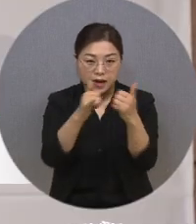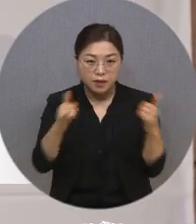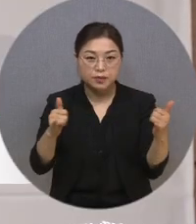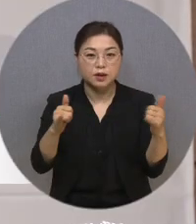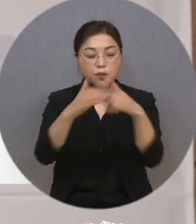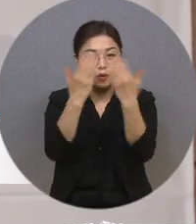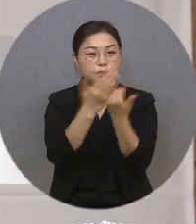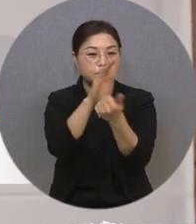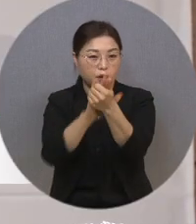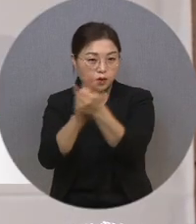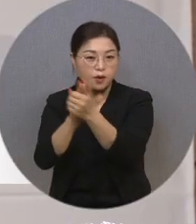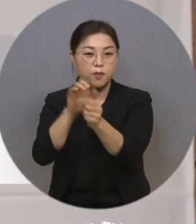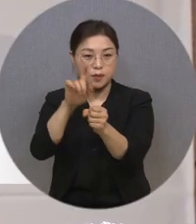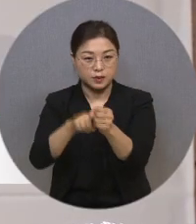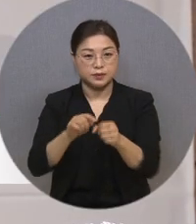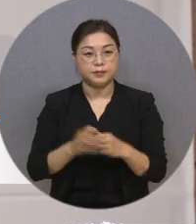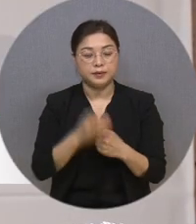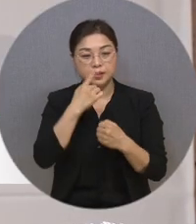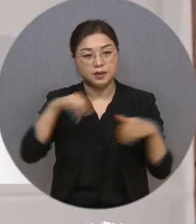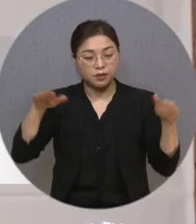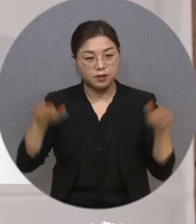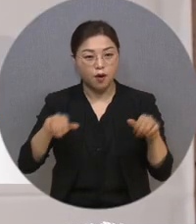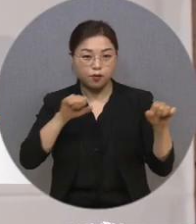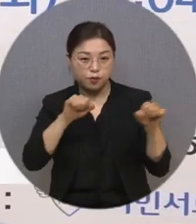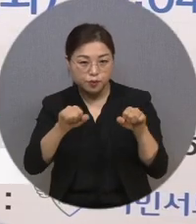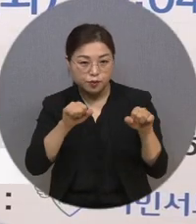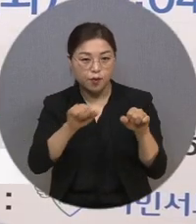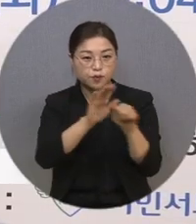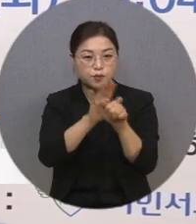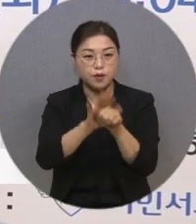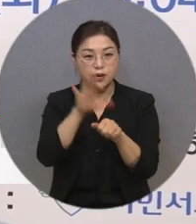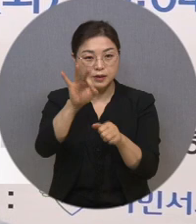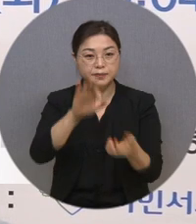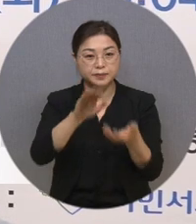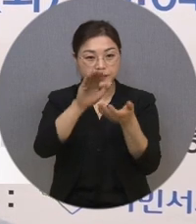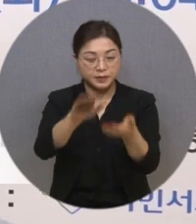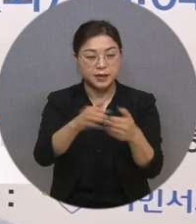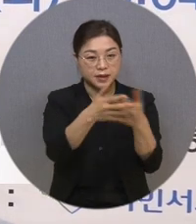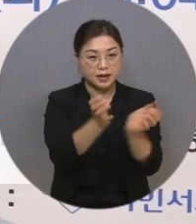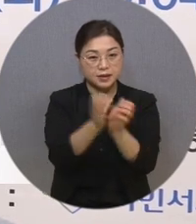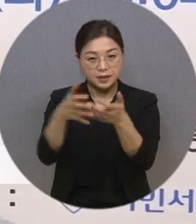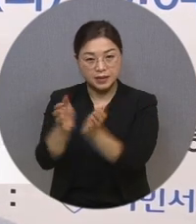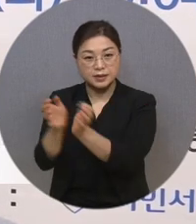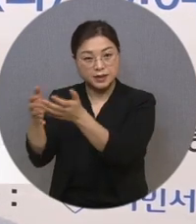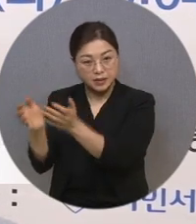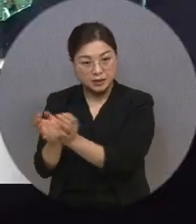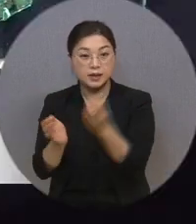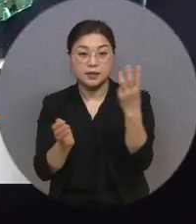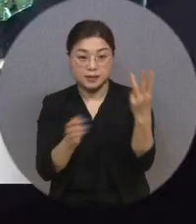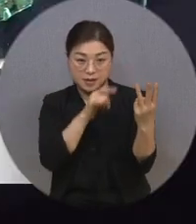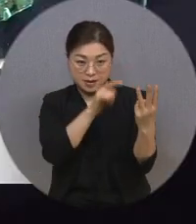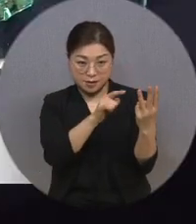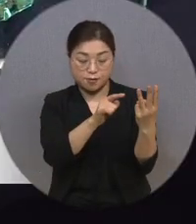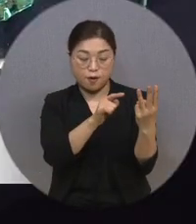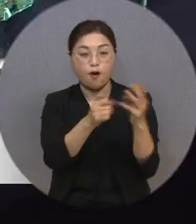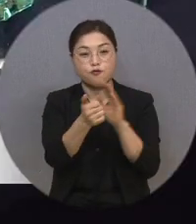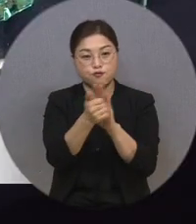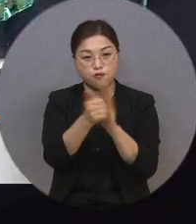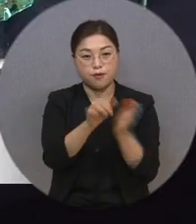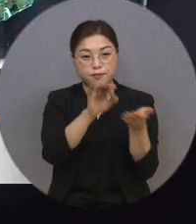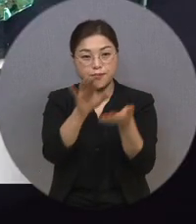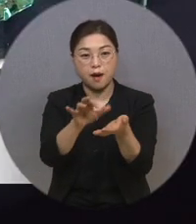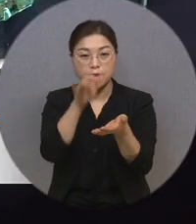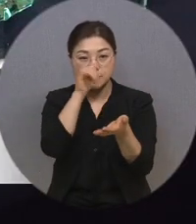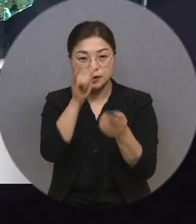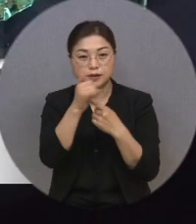열렸습니다. 천사운동 후원금 전달식에서는 3개의 단체에서 후원금을 기부했으며 천사기업